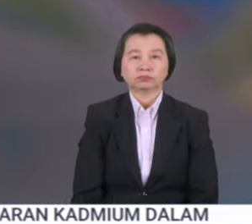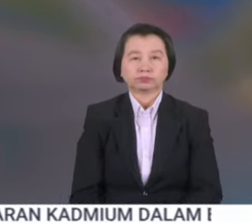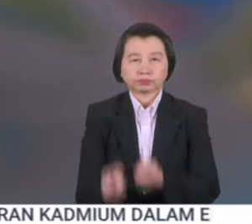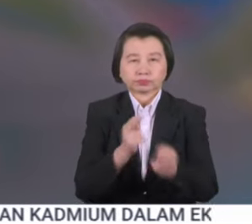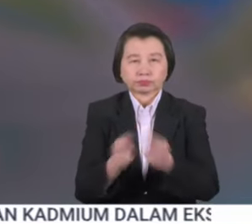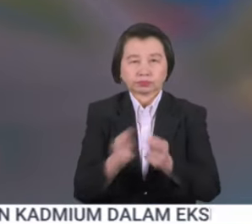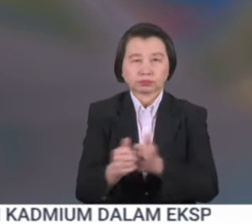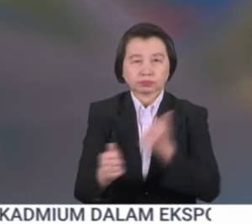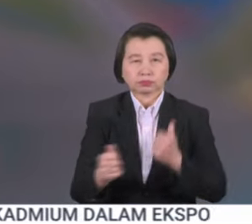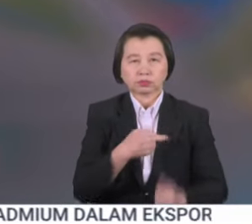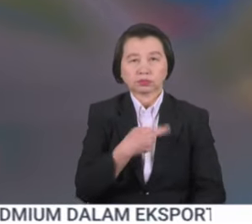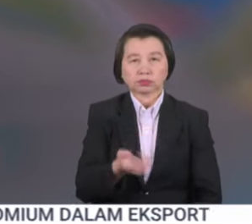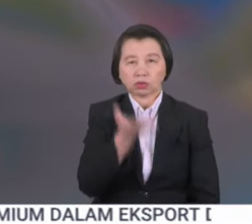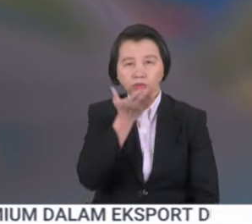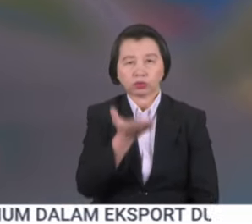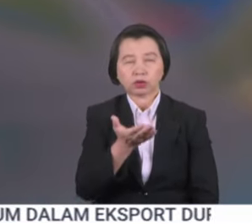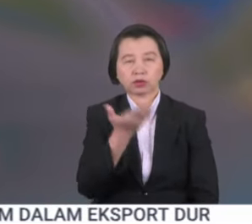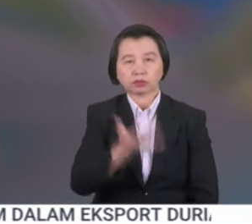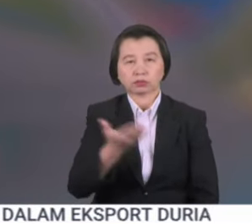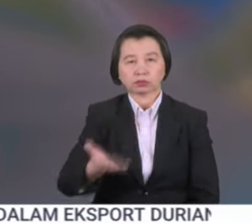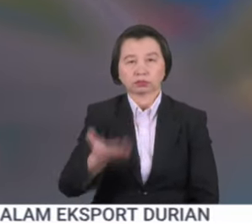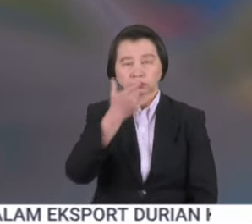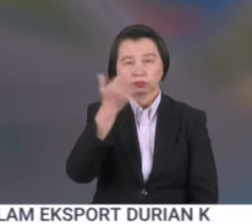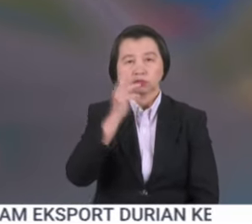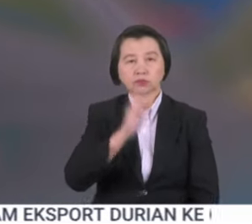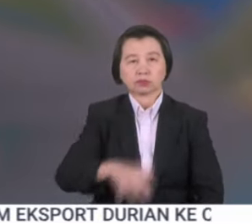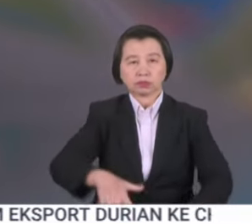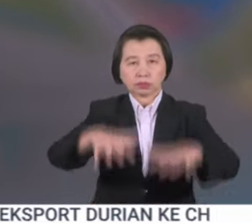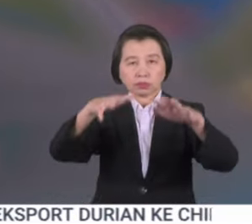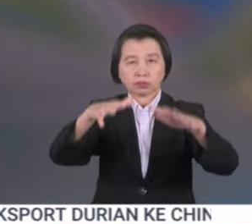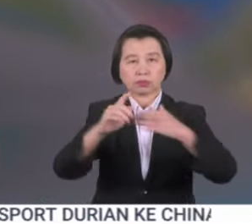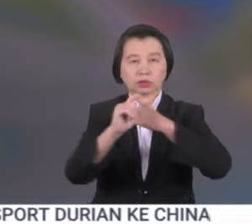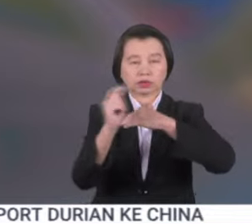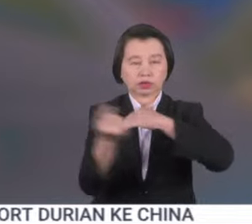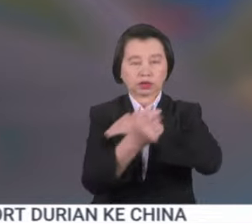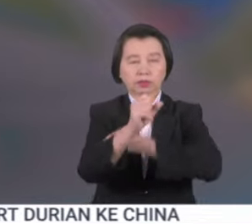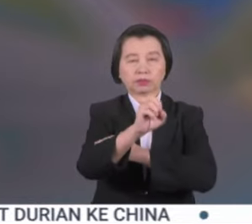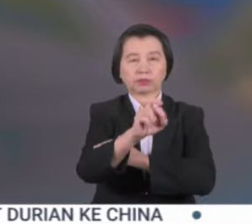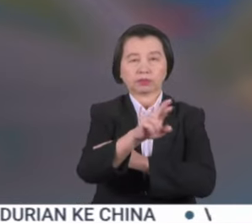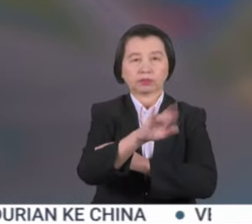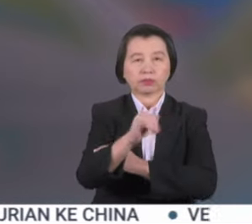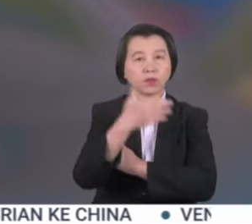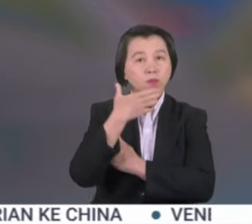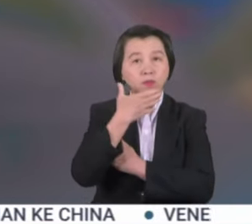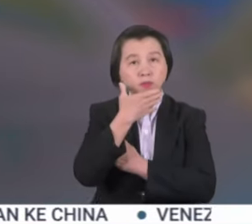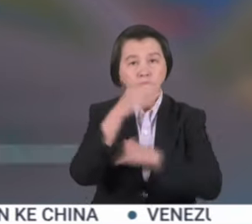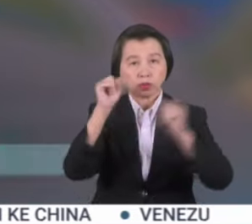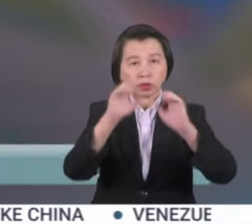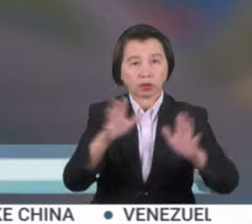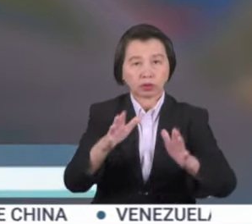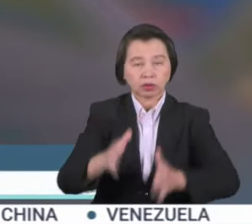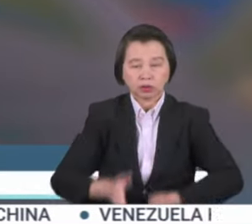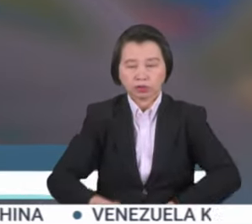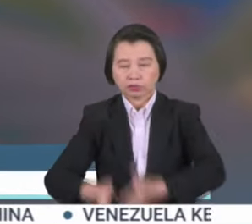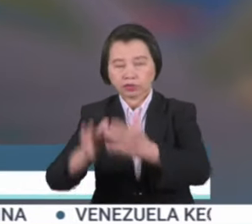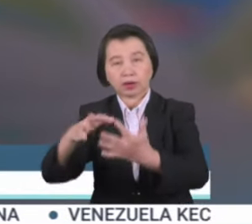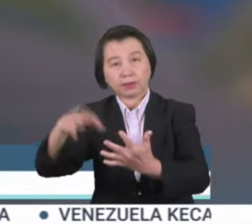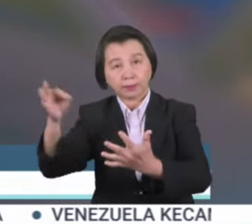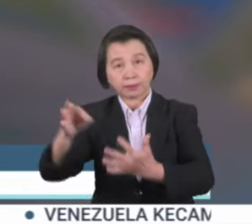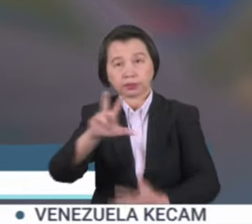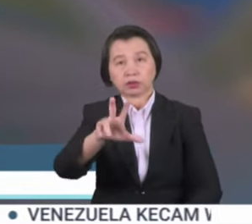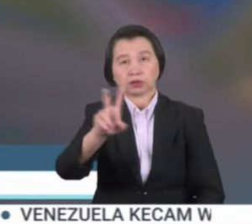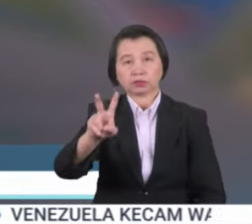Usaha mengelakkan kerugian harta benda akibat banjir di Taman Sri Muda Shah Alam. Laluan alternatif sepanjang